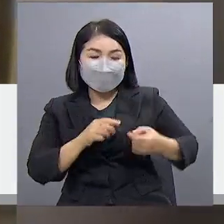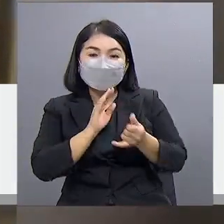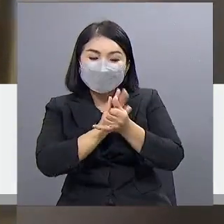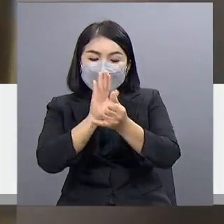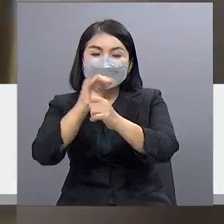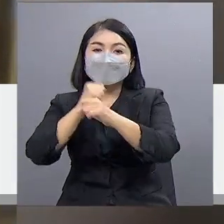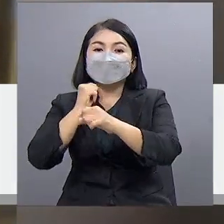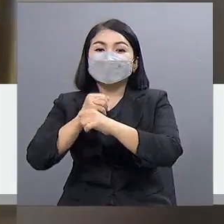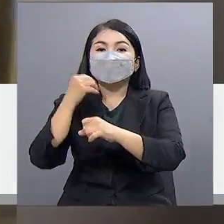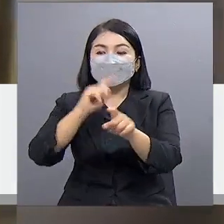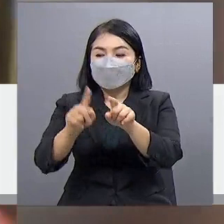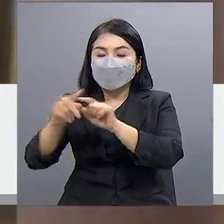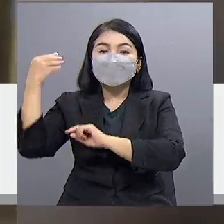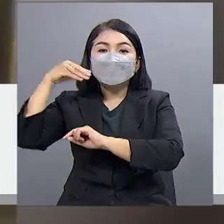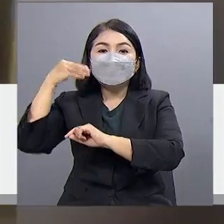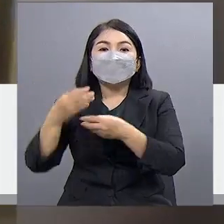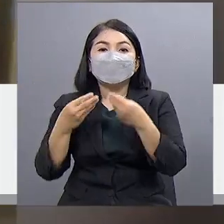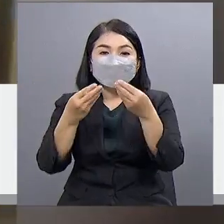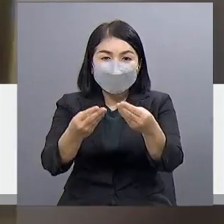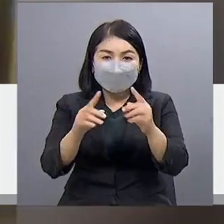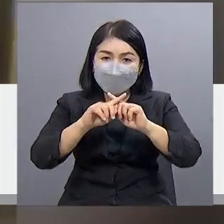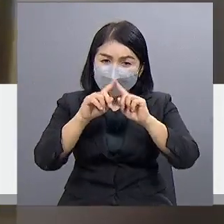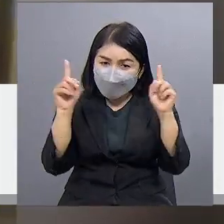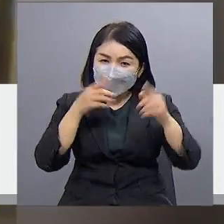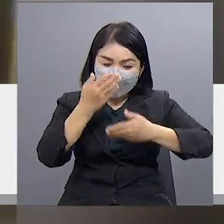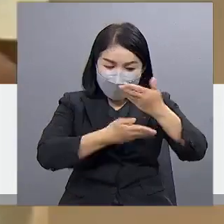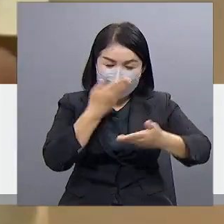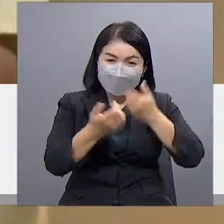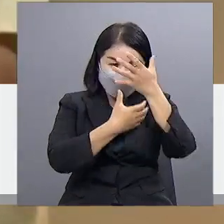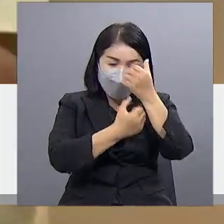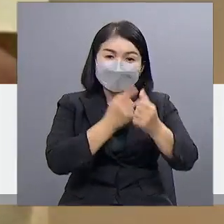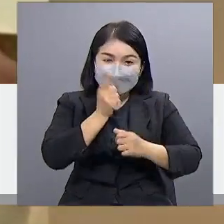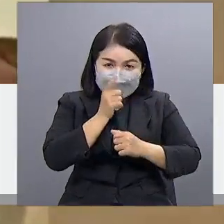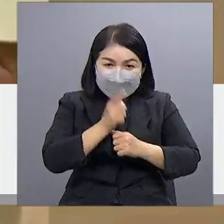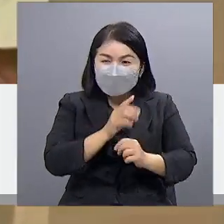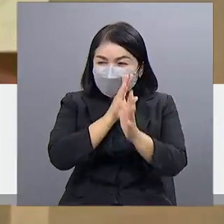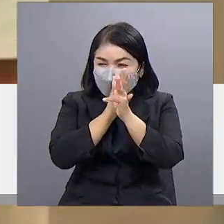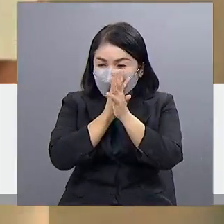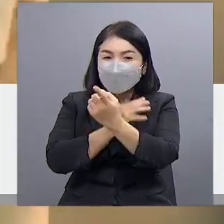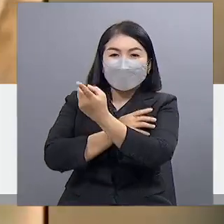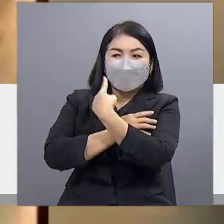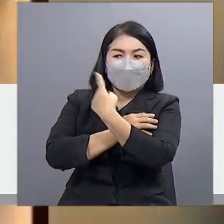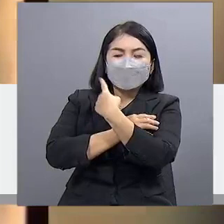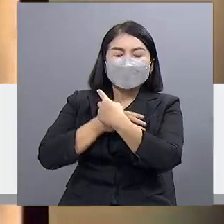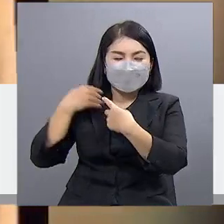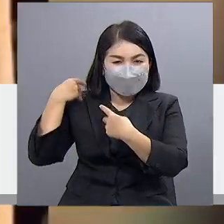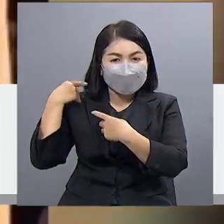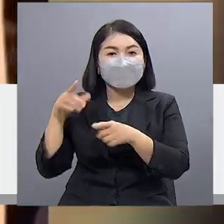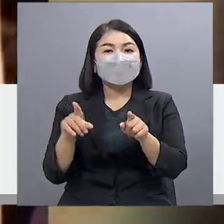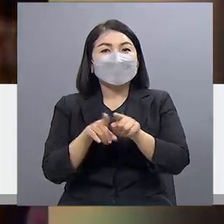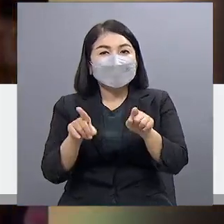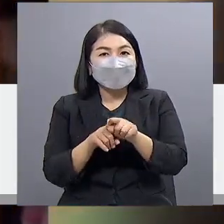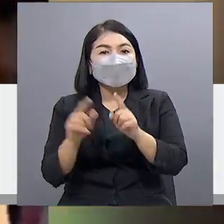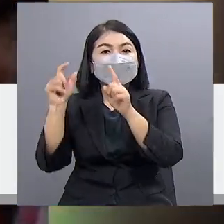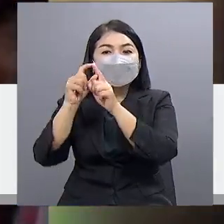ครั้งแต่การหันมาขายของจริงจังบางครั้งมีเสียงสะท้อนตามหลังมานะคะโดยเฉพาะคำว่าตก